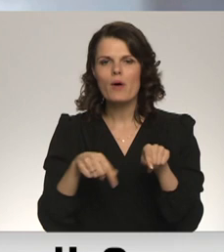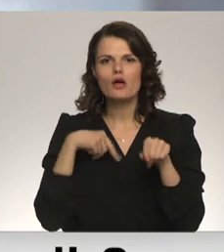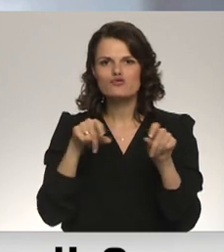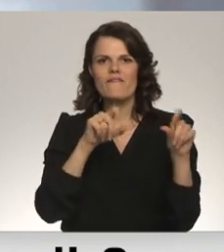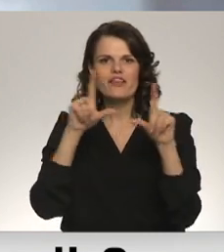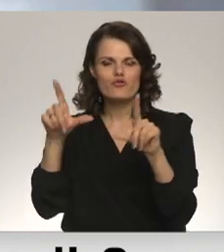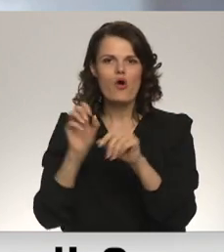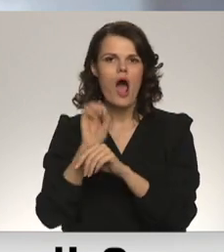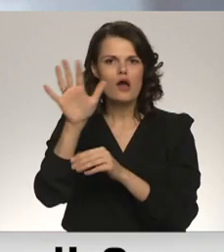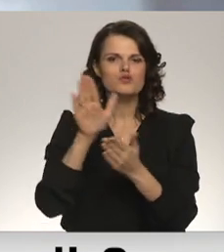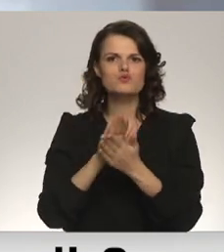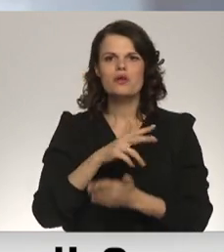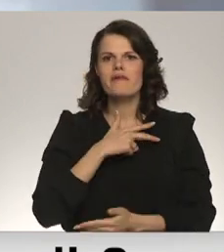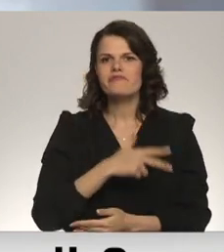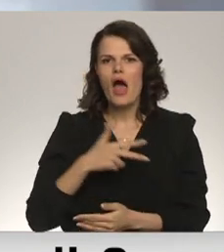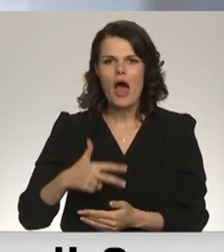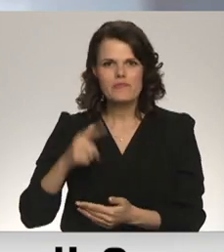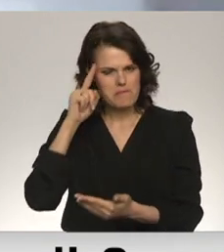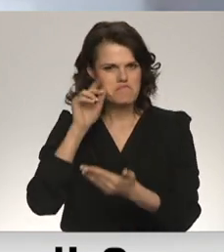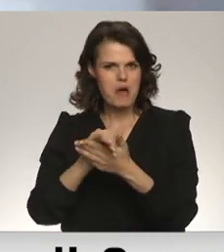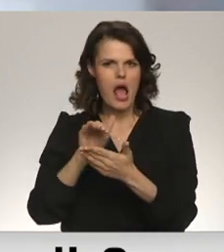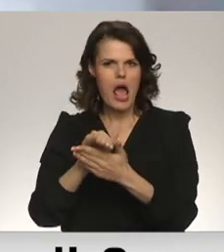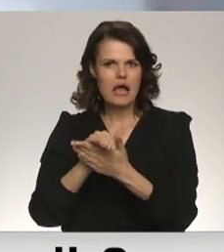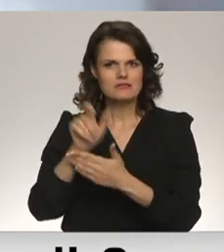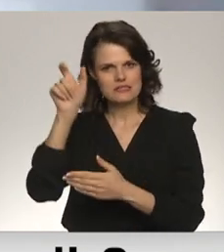vēl aizsūtīju uz Dāniju nepazīstamam